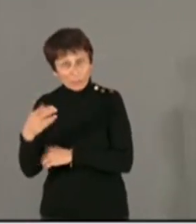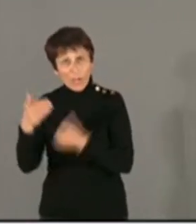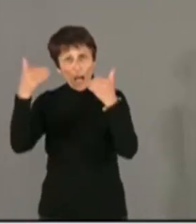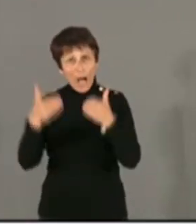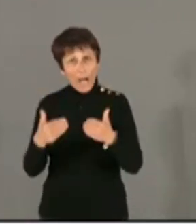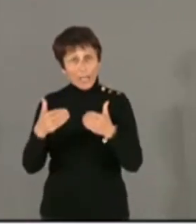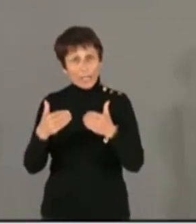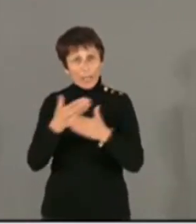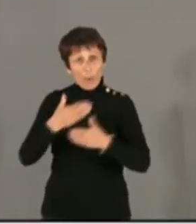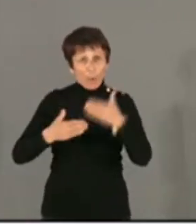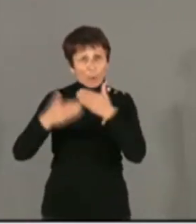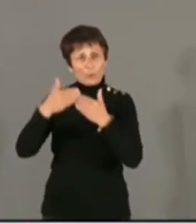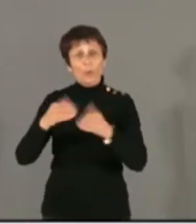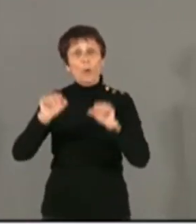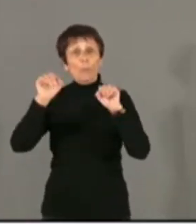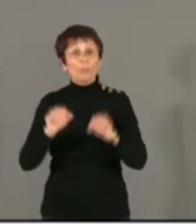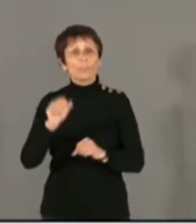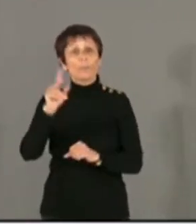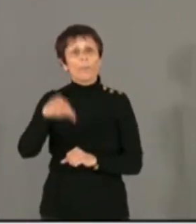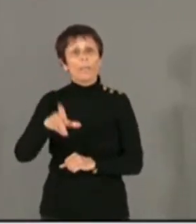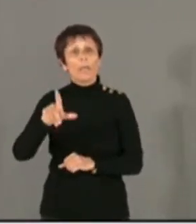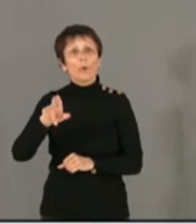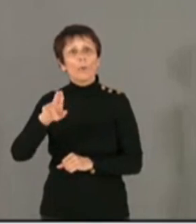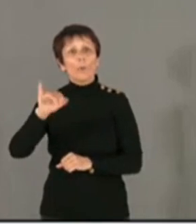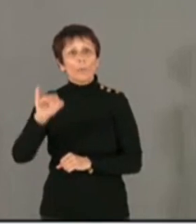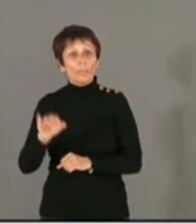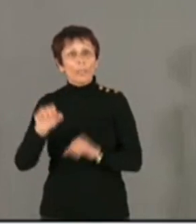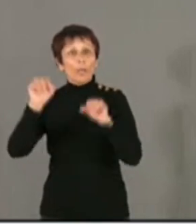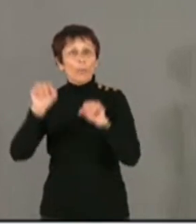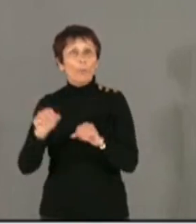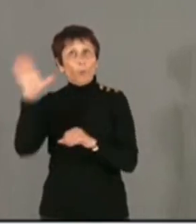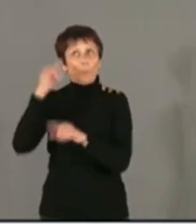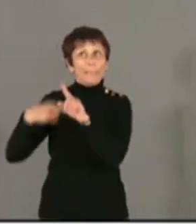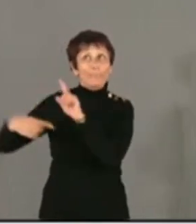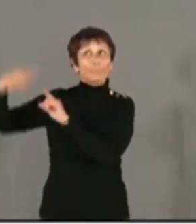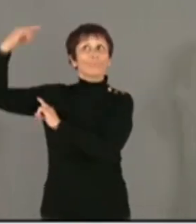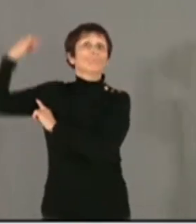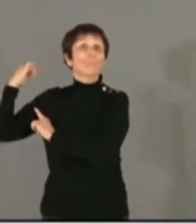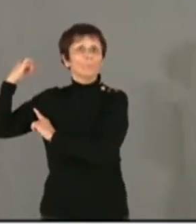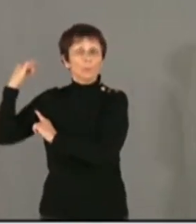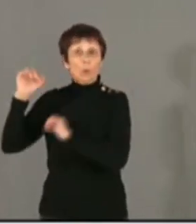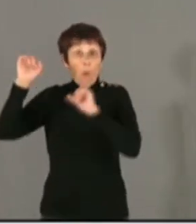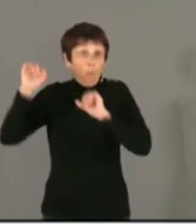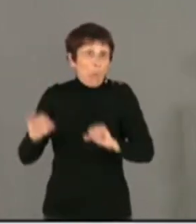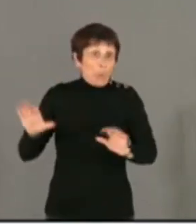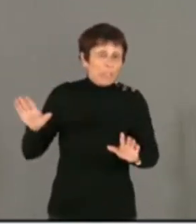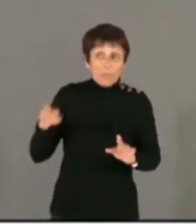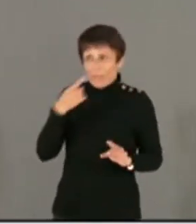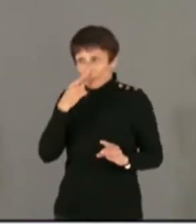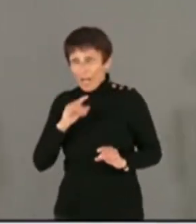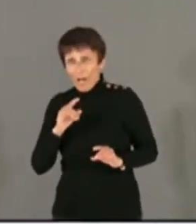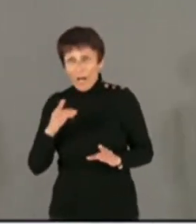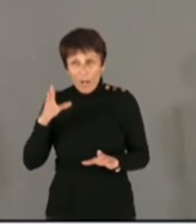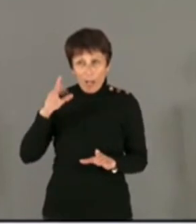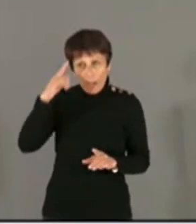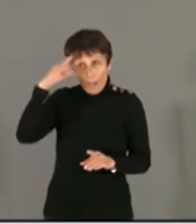bétonner, alors peut-être que le PLUI, depuis 2 ans, vous permet de faire table rase du passé. Peut-être que vous êtes animé d'une